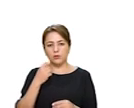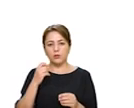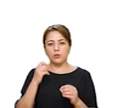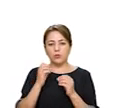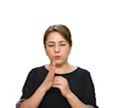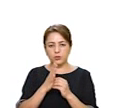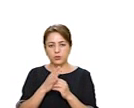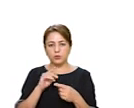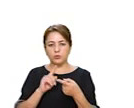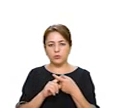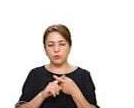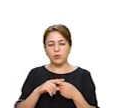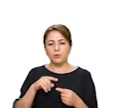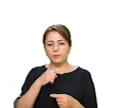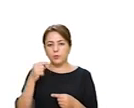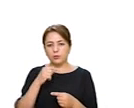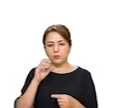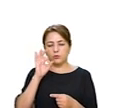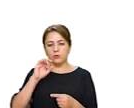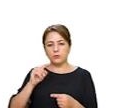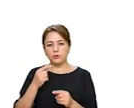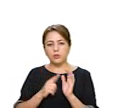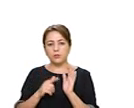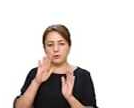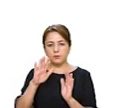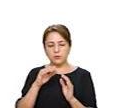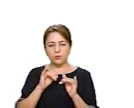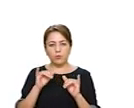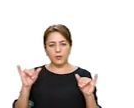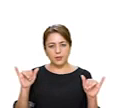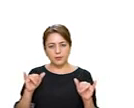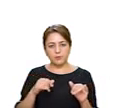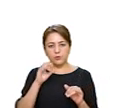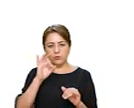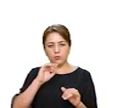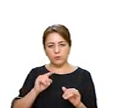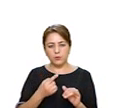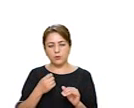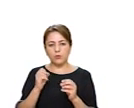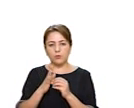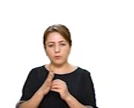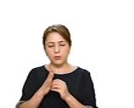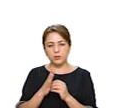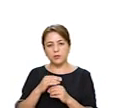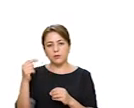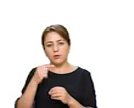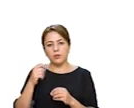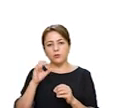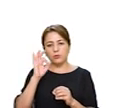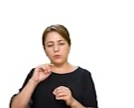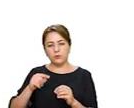0.115 ga qo'shamiz minus 0.175 ni. Ko'paytiramiz. 0.115 dan ayiramiz